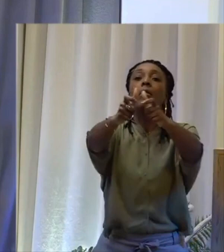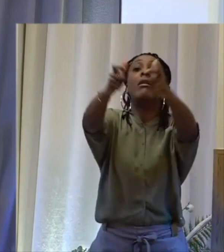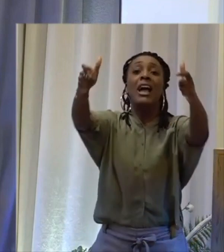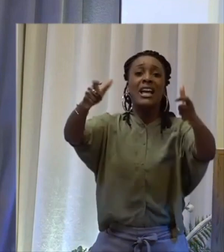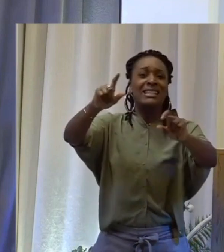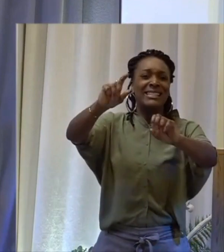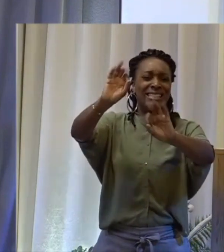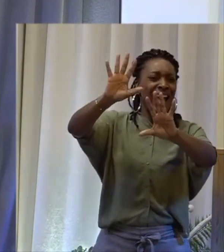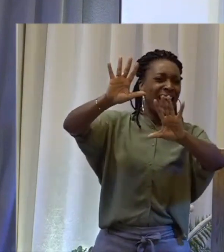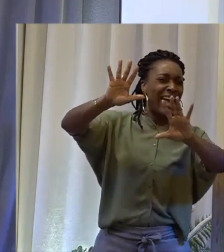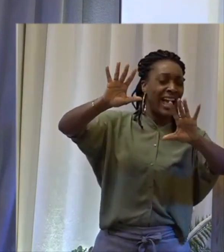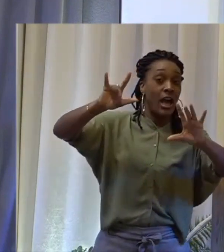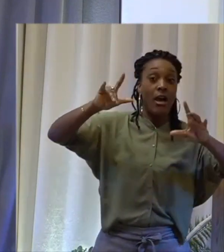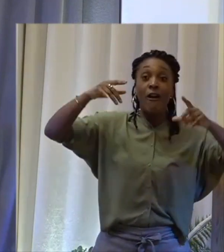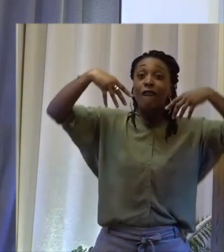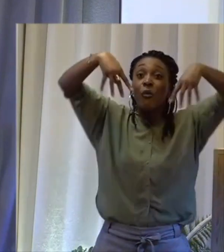Il y avait un voile épais.